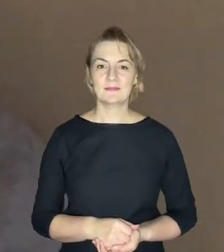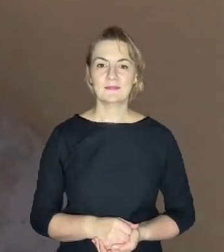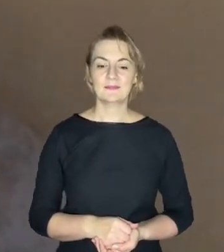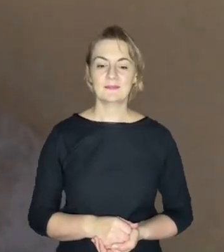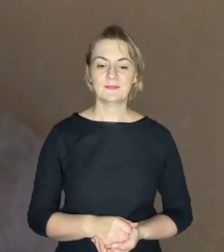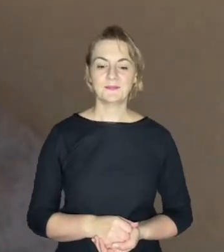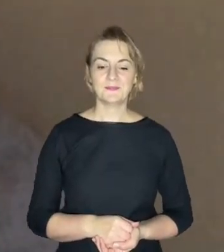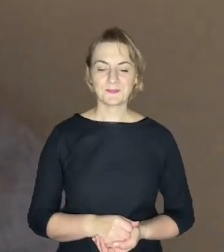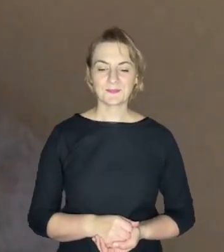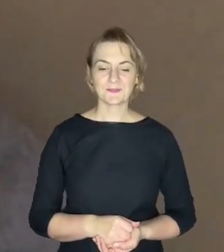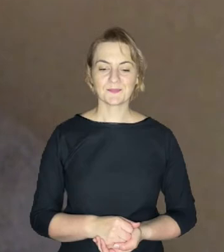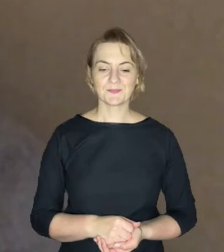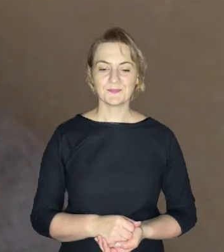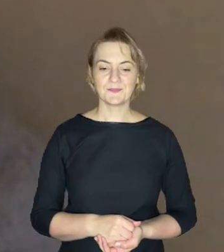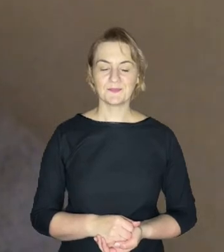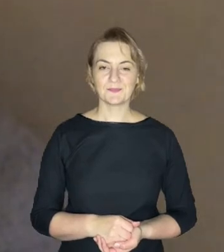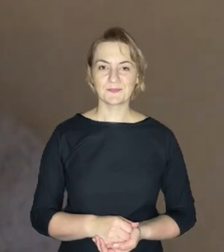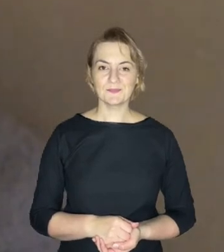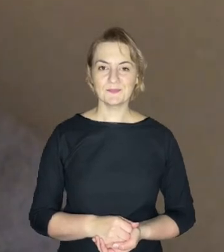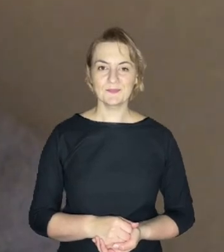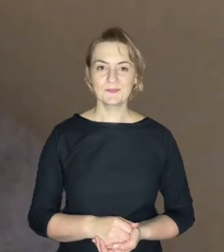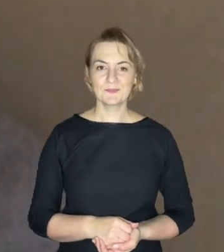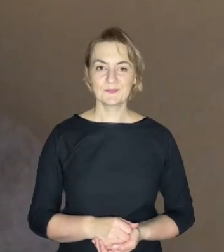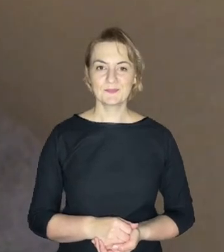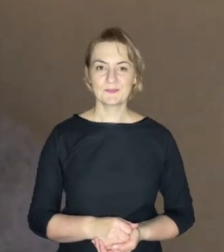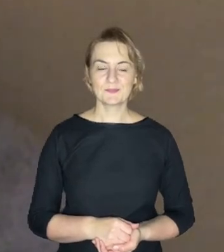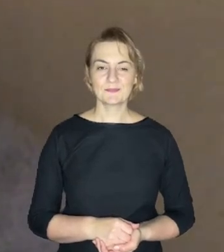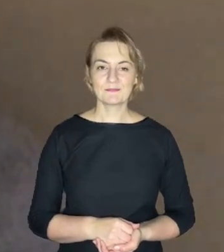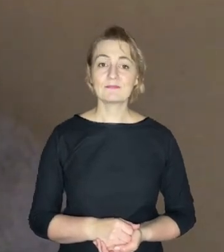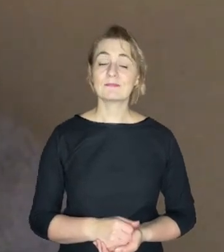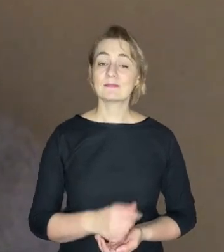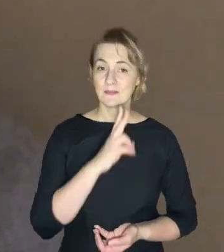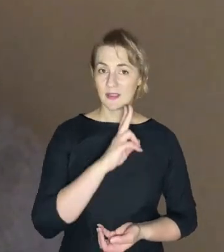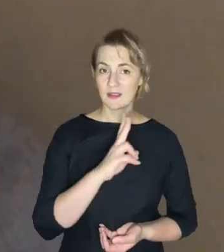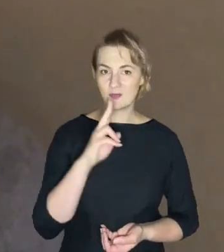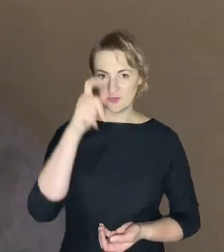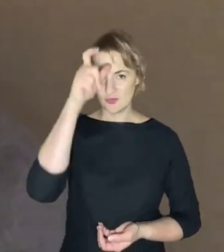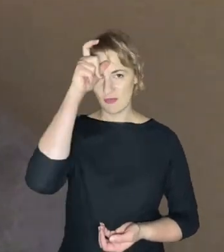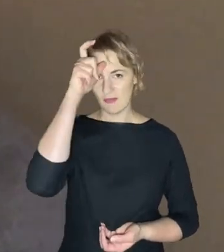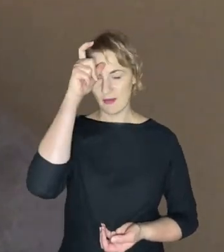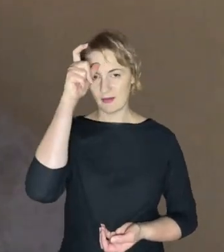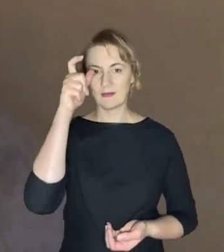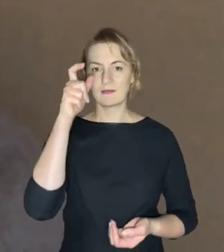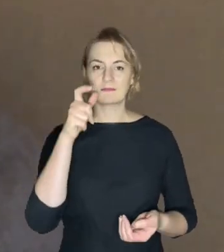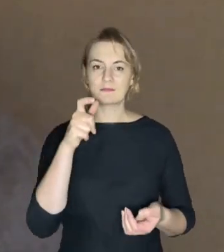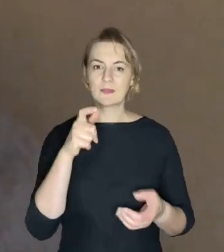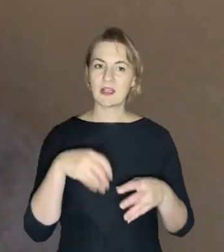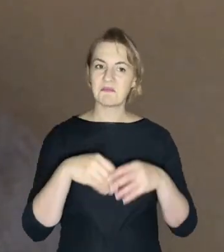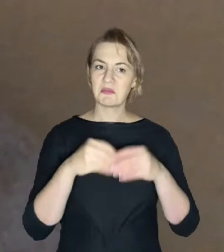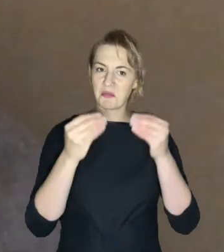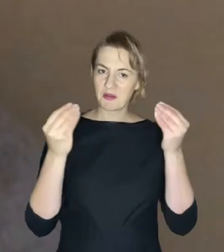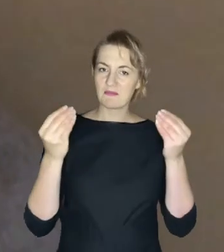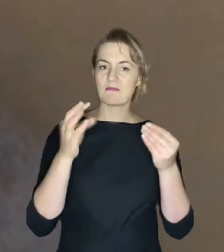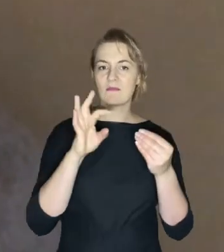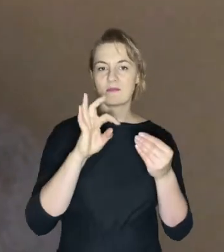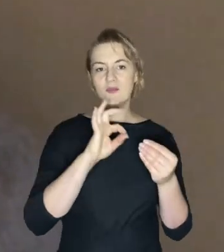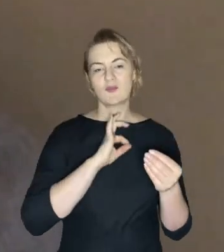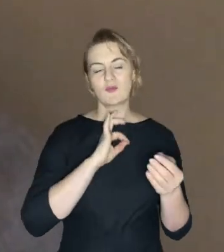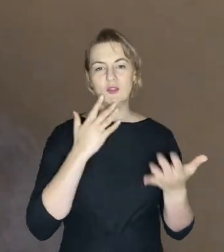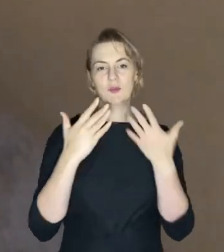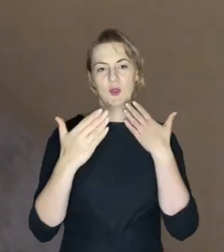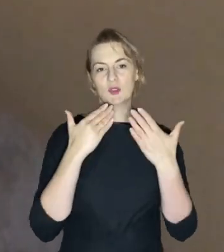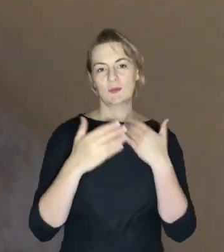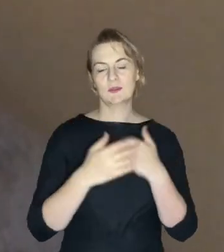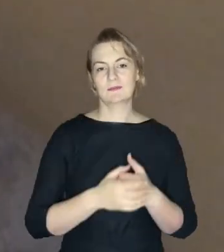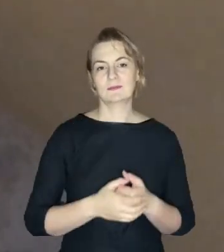Więc no, warto pamiętać o tym, że każdy człowiek rozwija się w swoim czasie na swój własny sposób